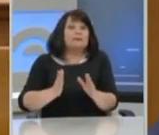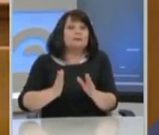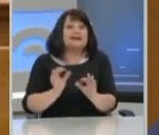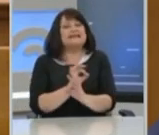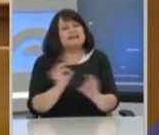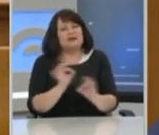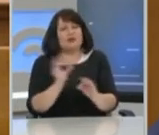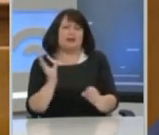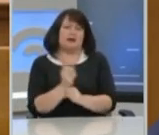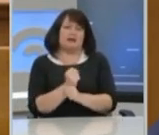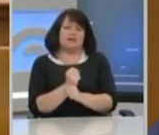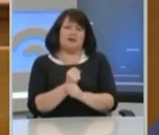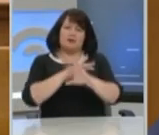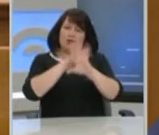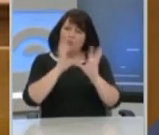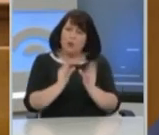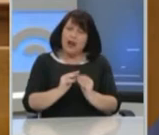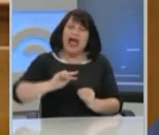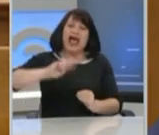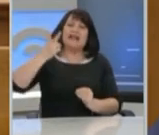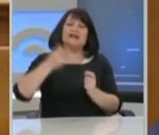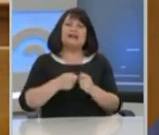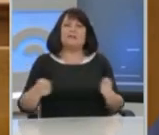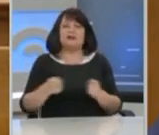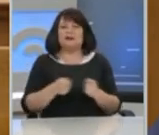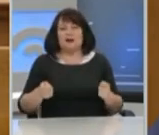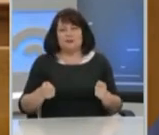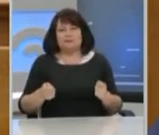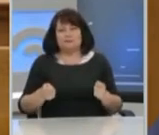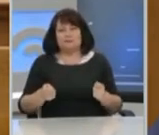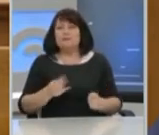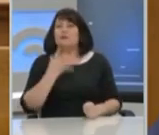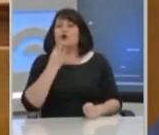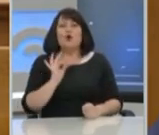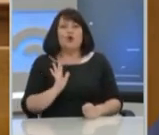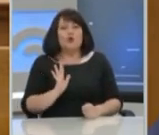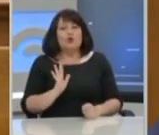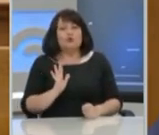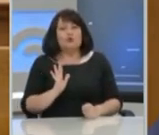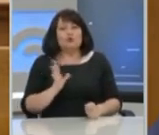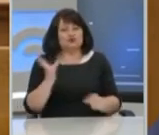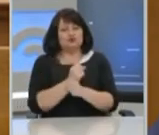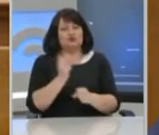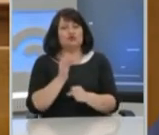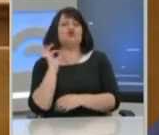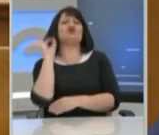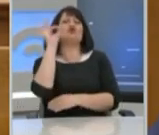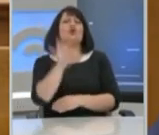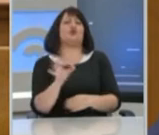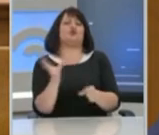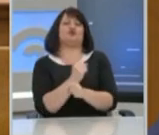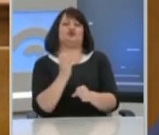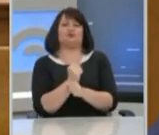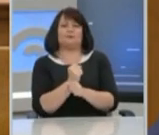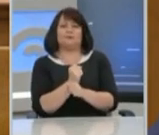εξασφαλιστούν στο σύνολό τους τα αντίμετρα, γιατί θα εξασφαλιστεί η επίτευξη των στόχων, αλλά